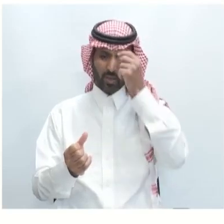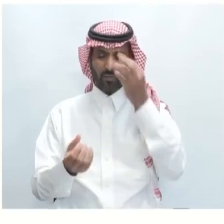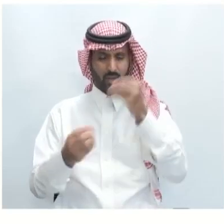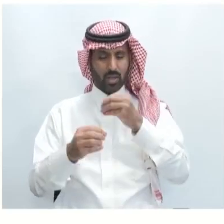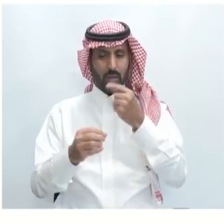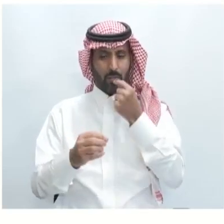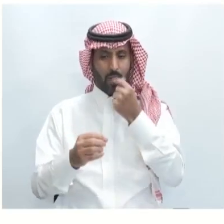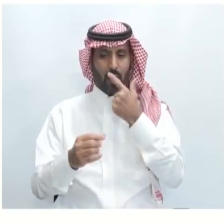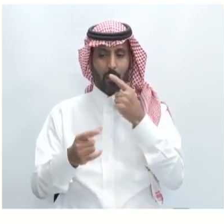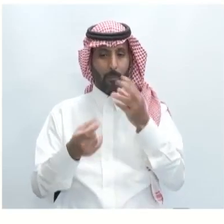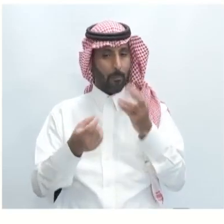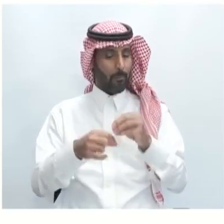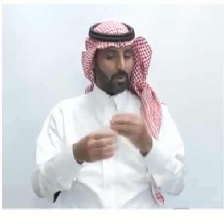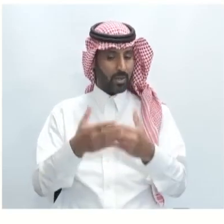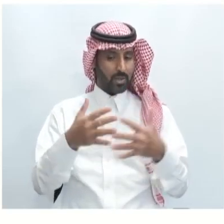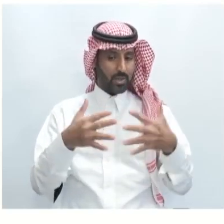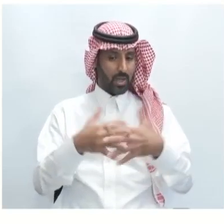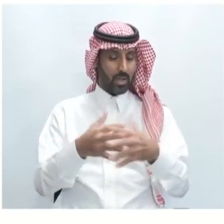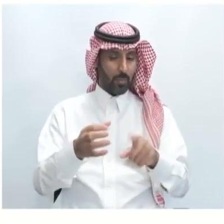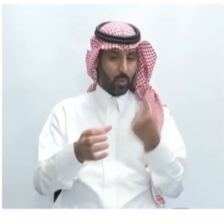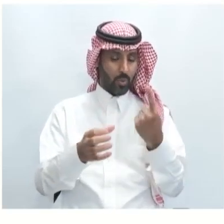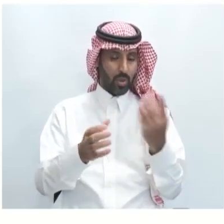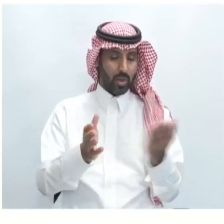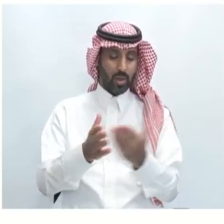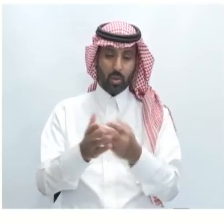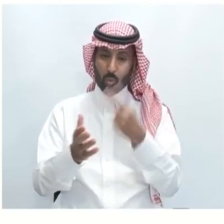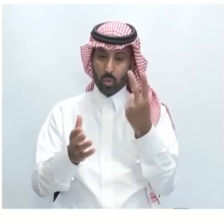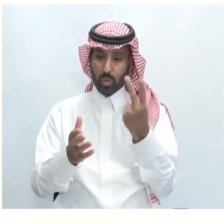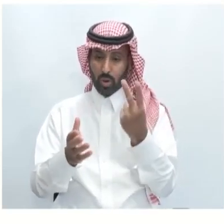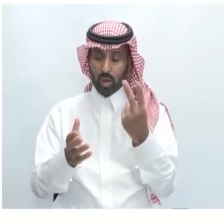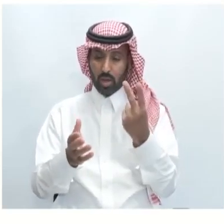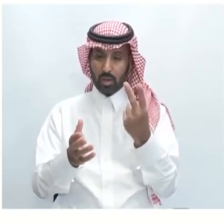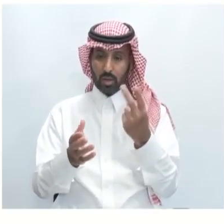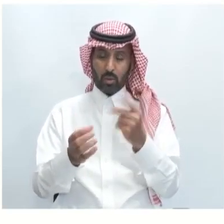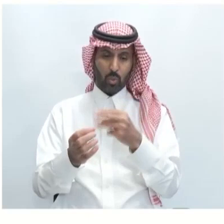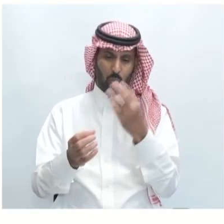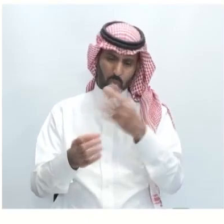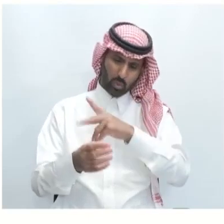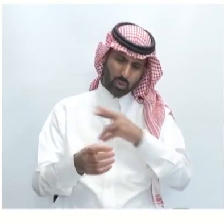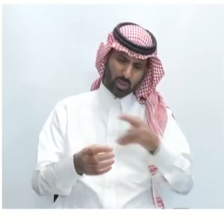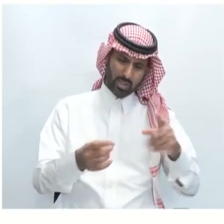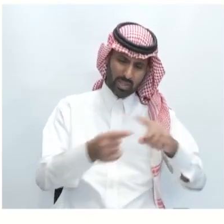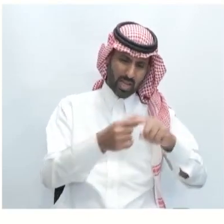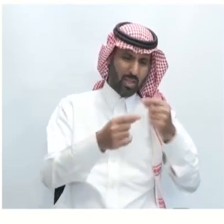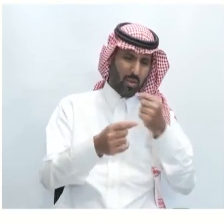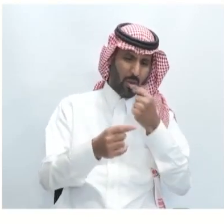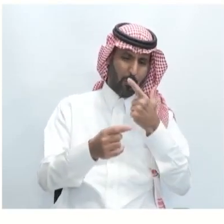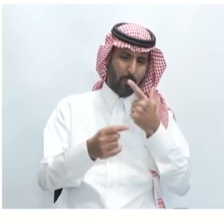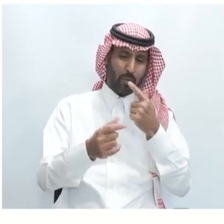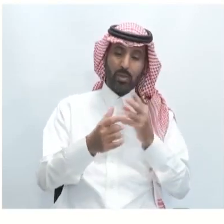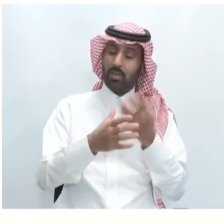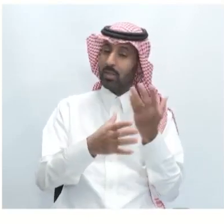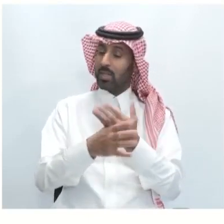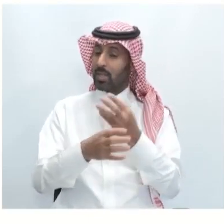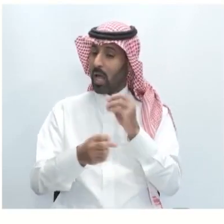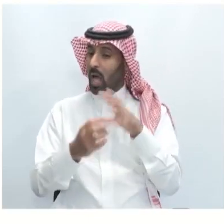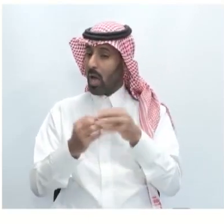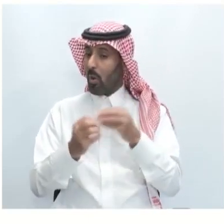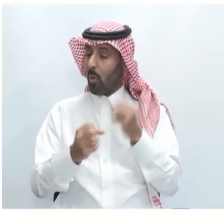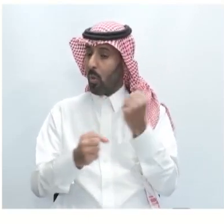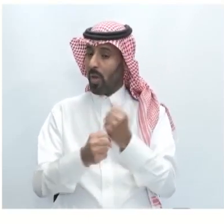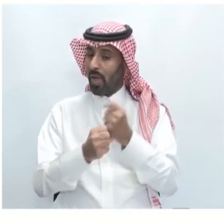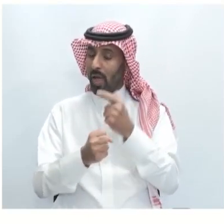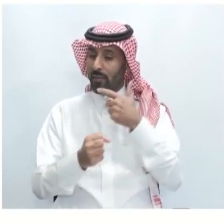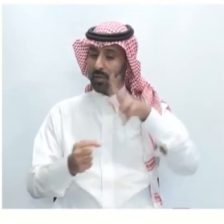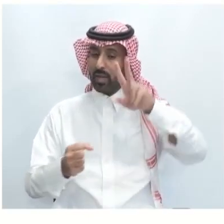السكريات او تراكيب السكريات الاحاديه والثنائيه وعدده التسكر وتشرح وظائف الكربوهيدرات